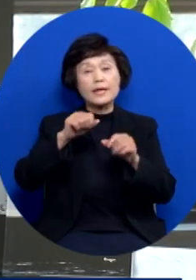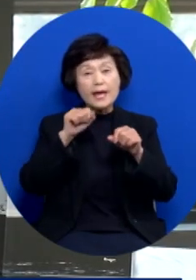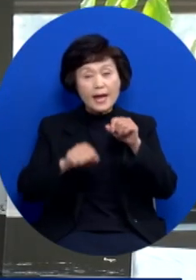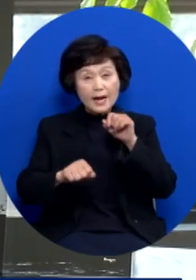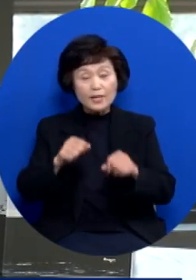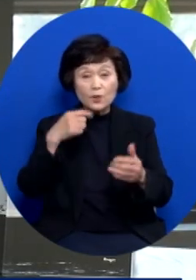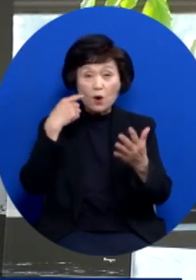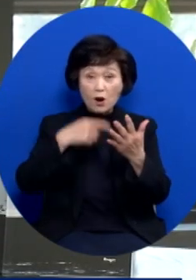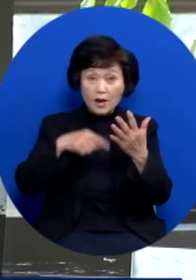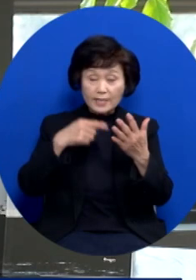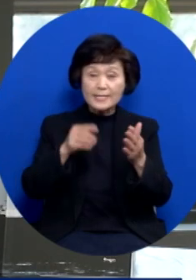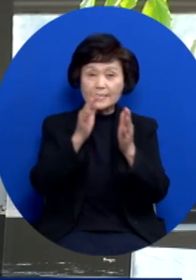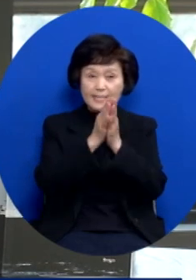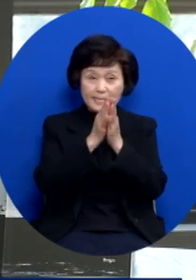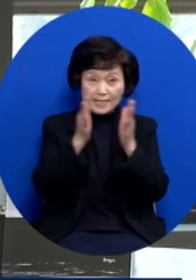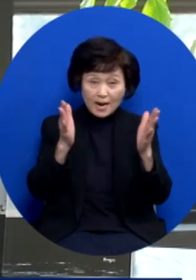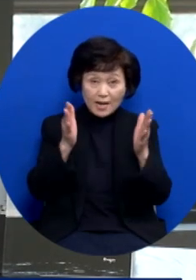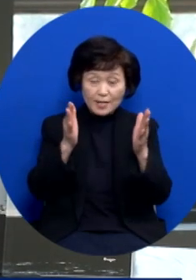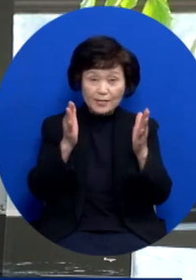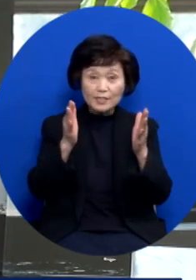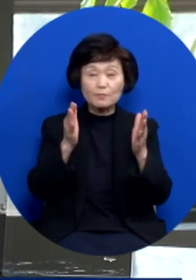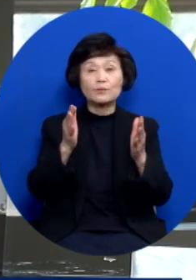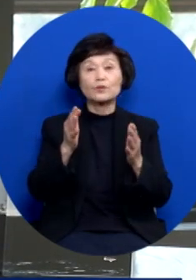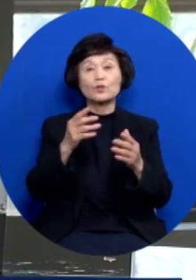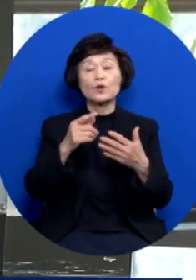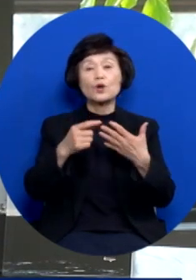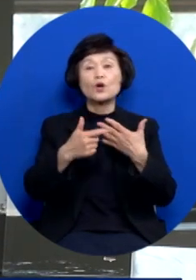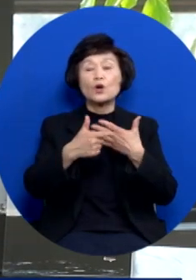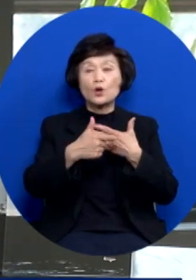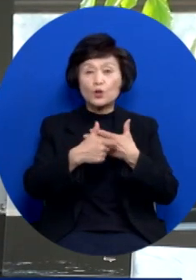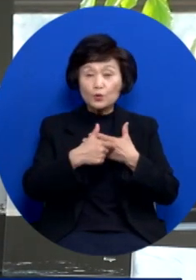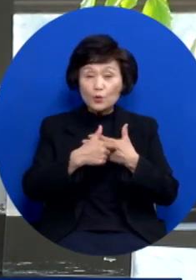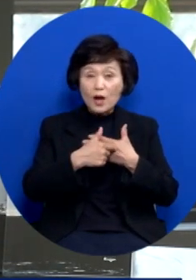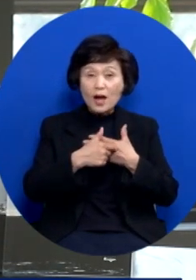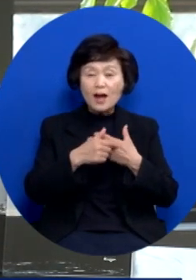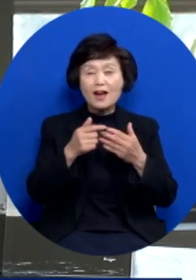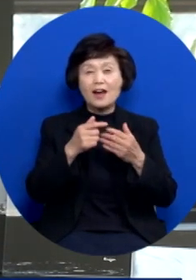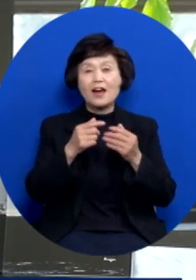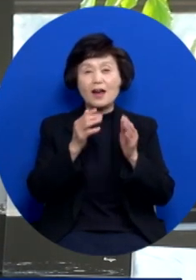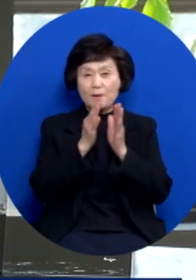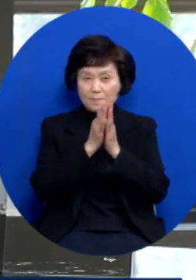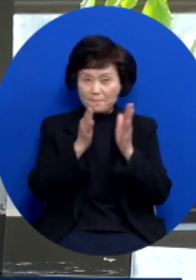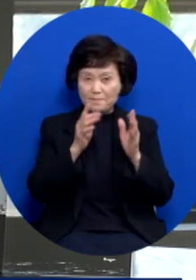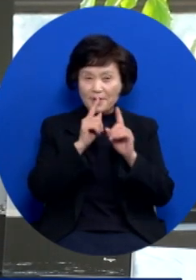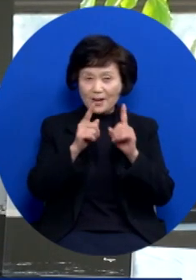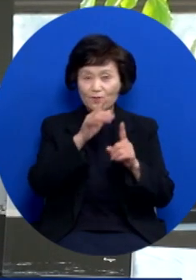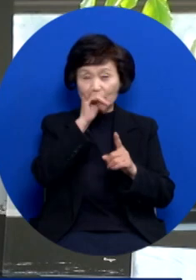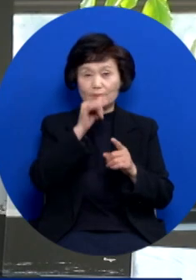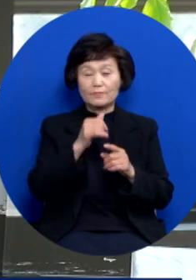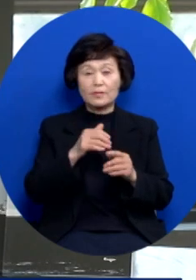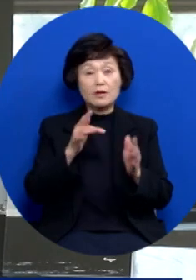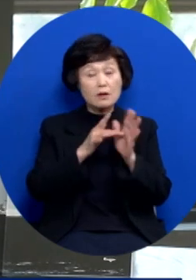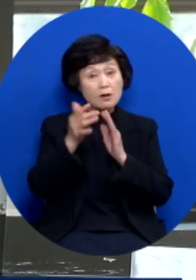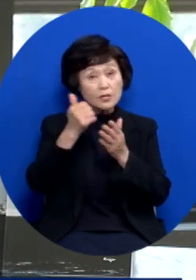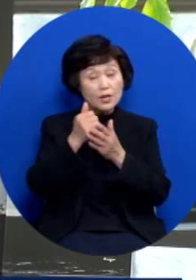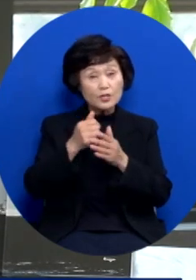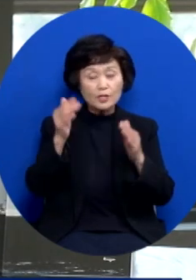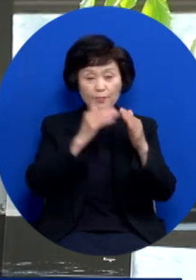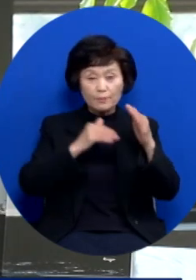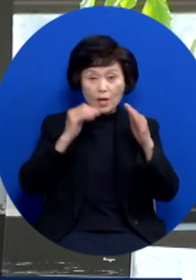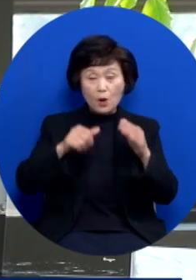가르치시기를 시작하신부터라고 누가는 이렇게 시작을 하지요. 예수님의 공생애 사역은